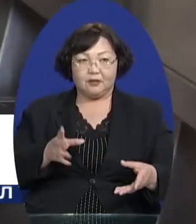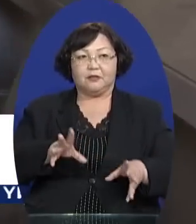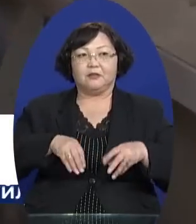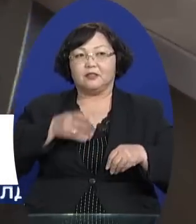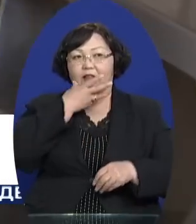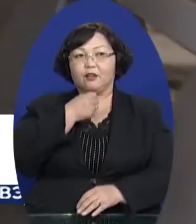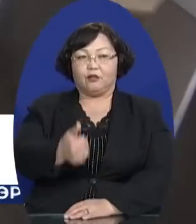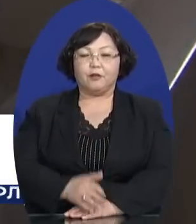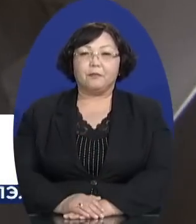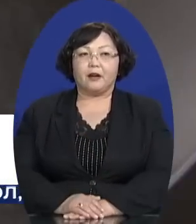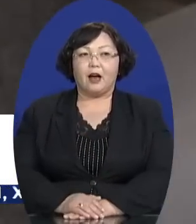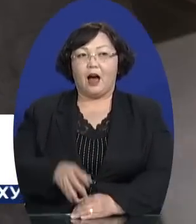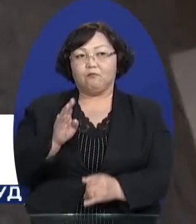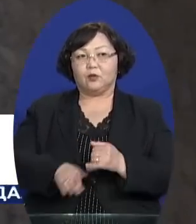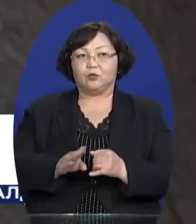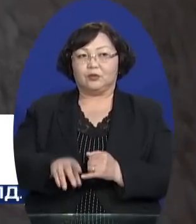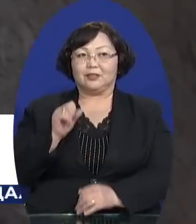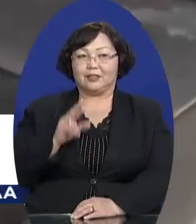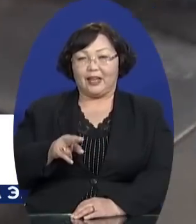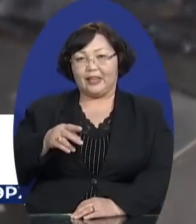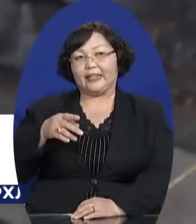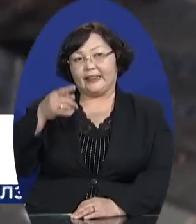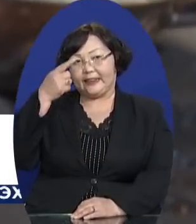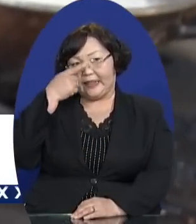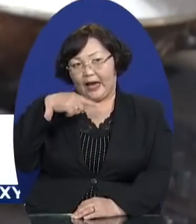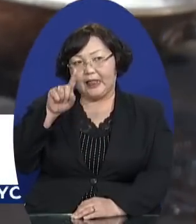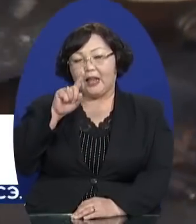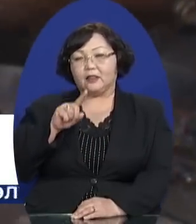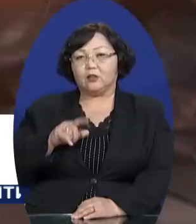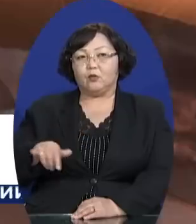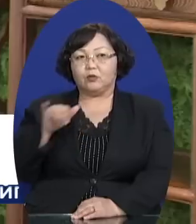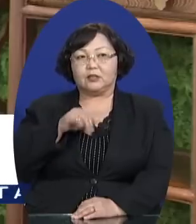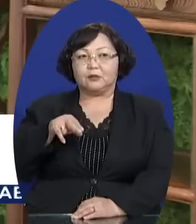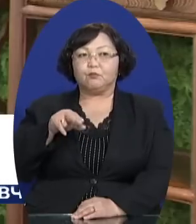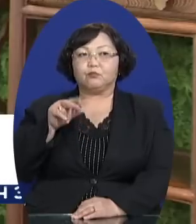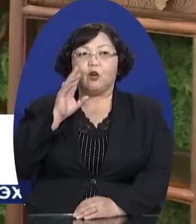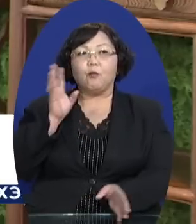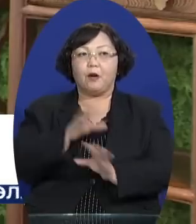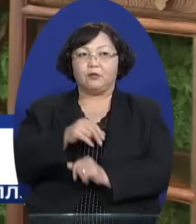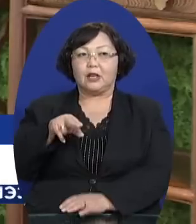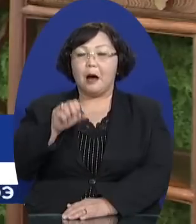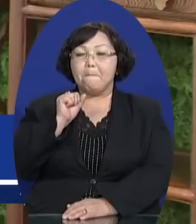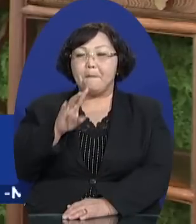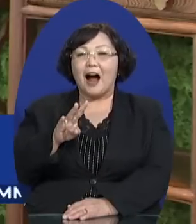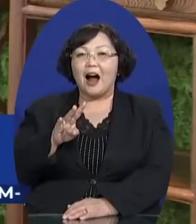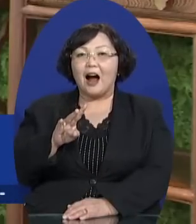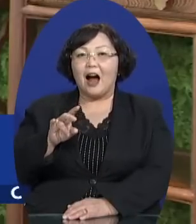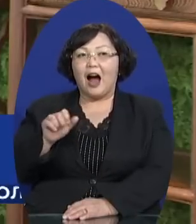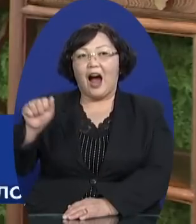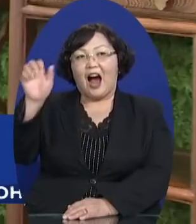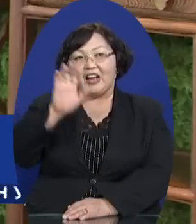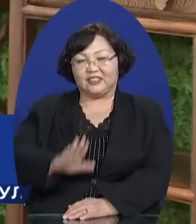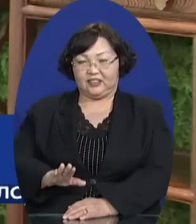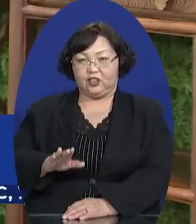15. Тэгэхээр маань хамгийн сүүлд их юм бол сая Тайланд усал болсон Пан Азийн одоо тогооч нарын тэмцээнд оролцоод